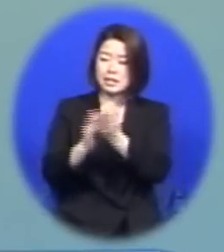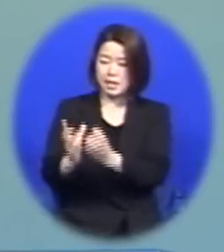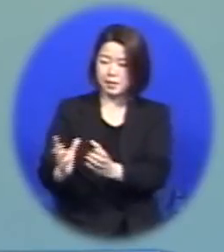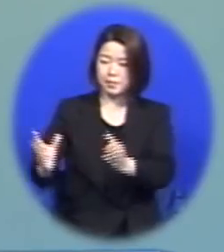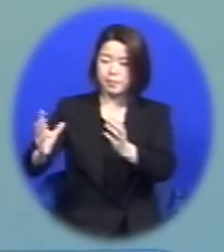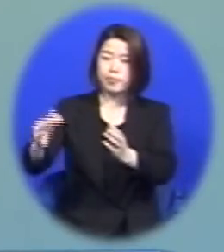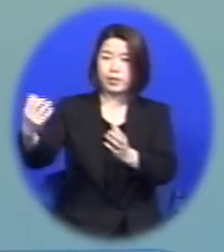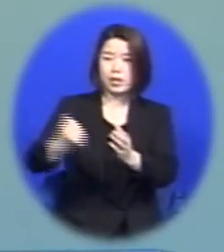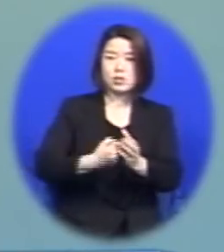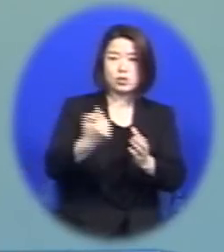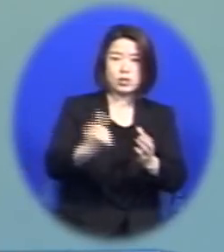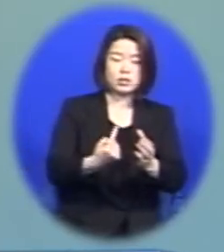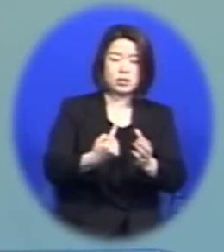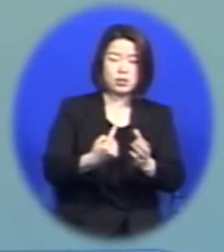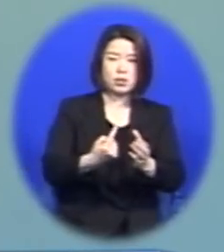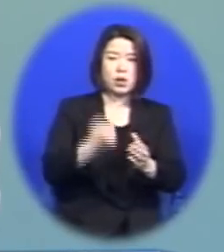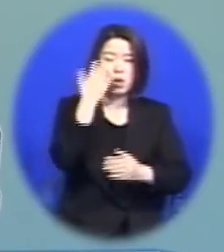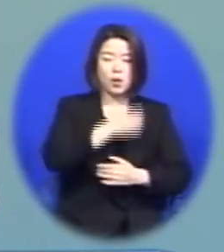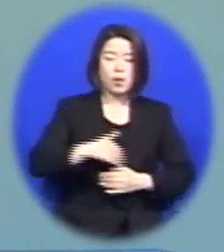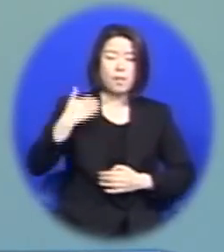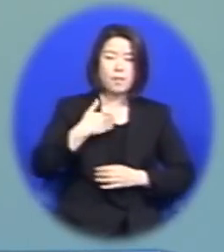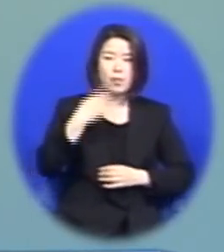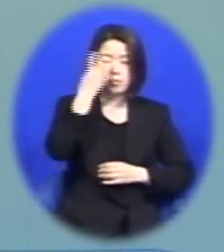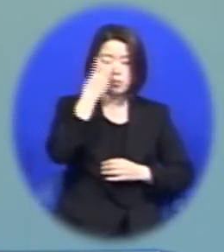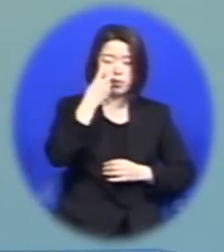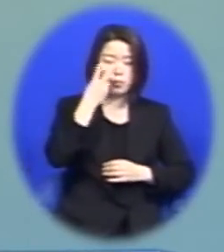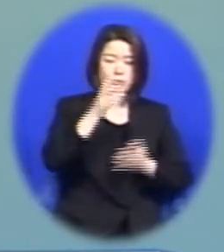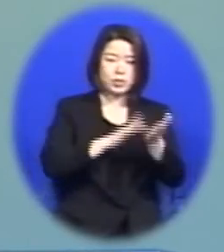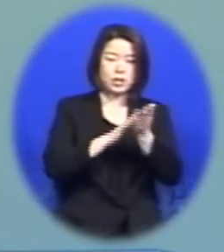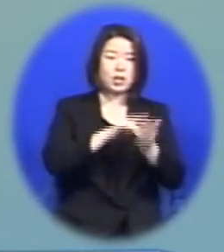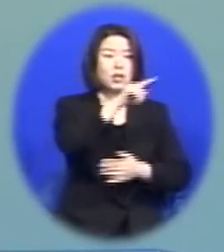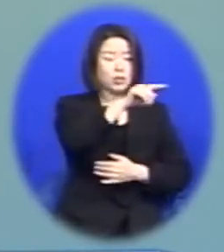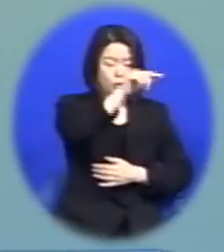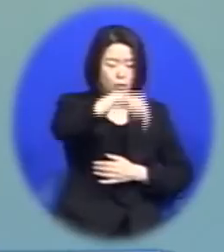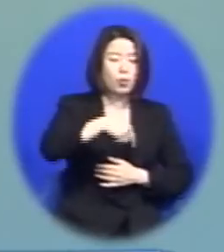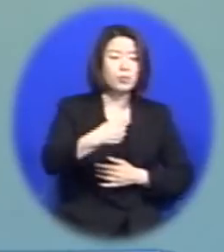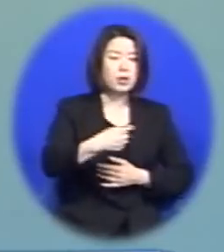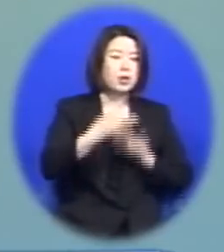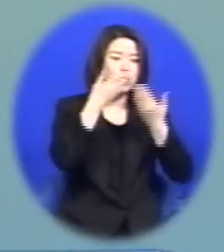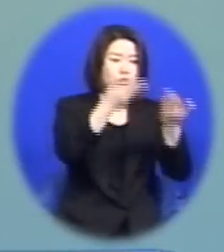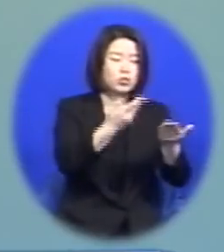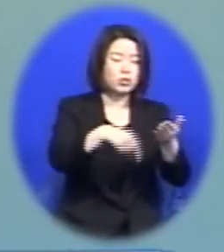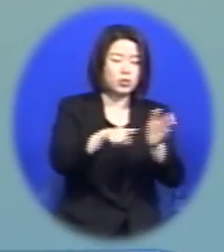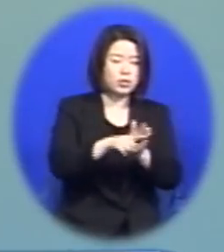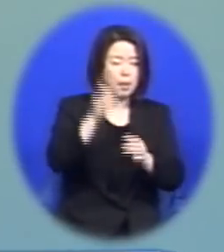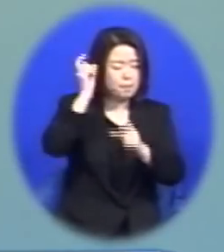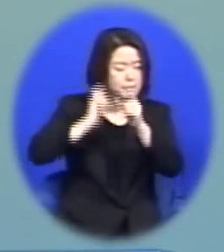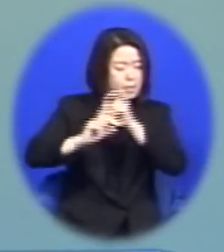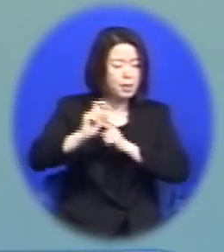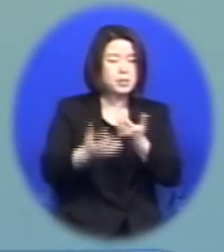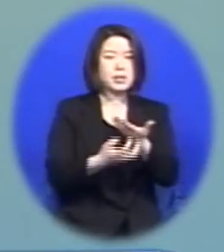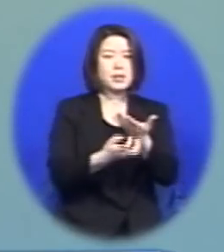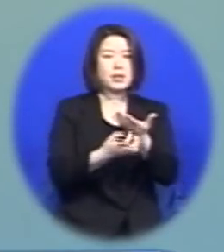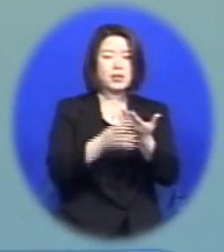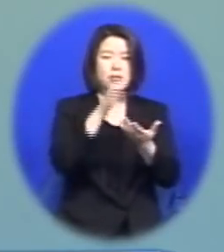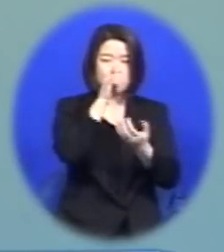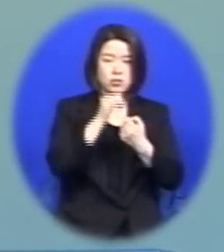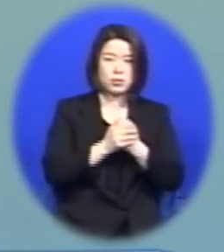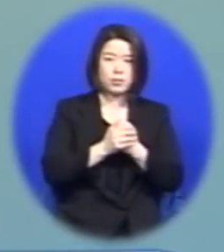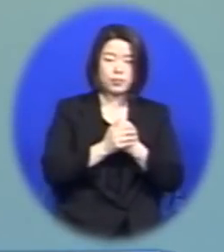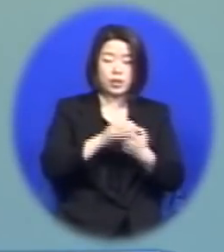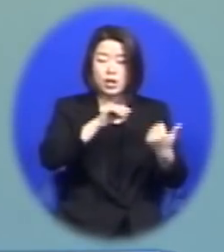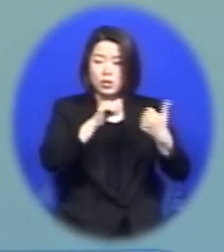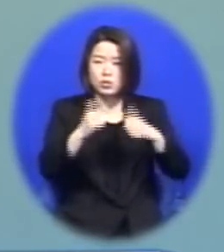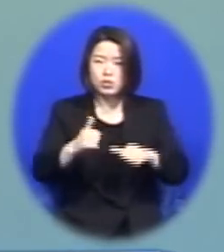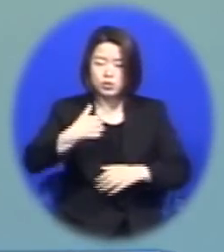보약이다 넣으면 먹이려고 반 3 다려 놓은 거예요 어여 마셔라 죽은 자식을 가슴에 묻고